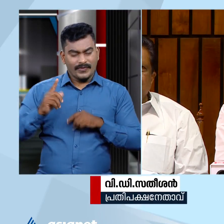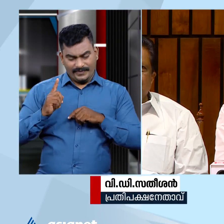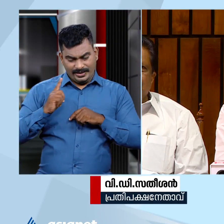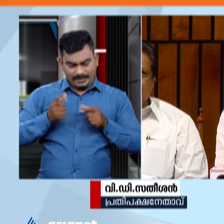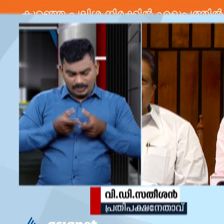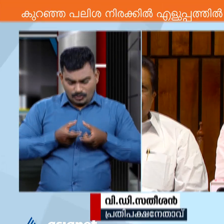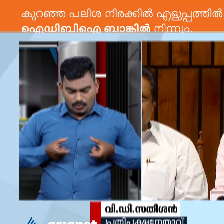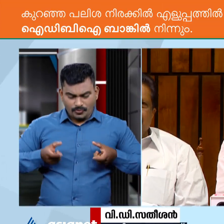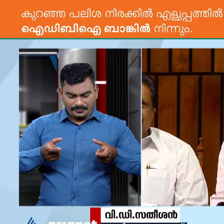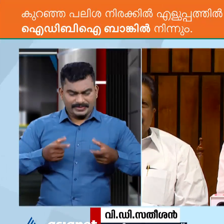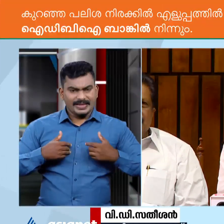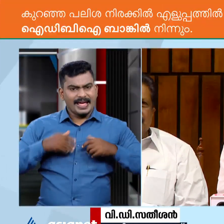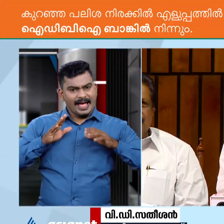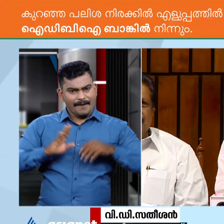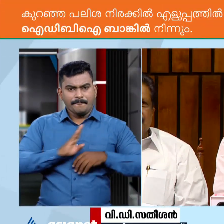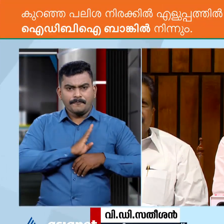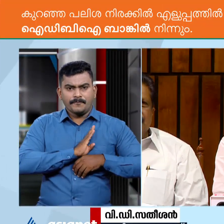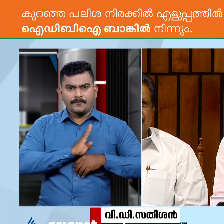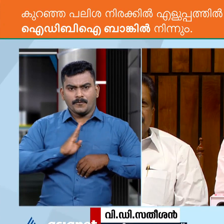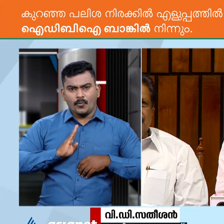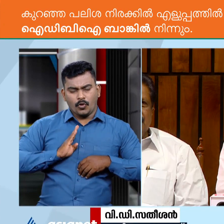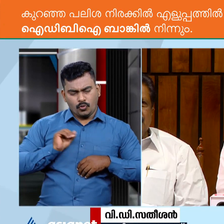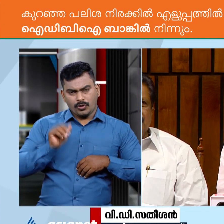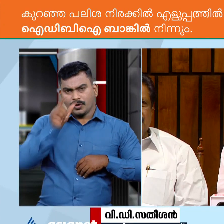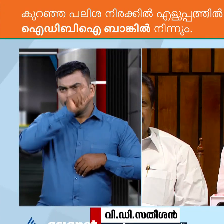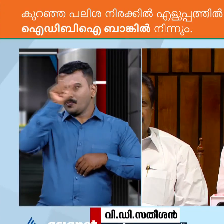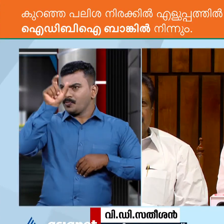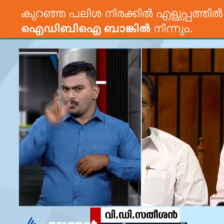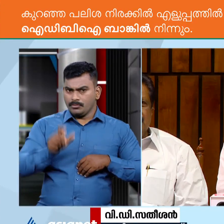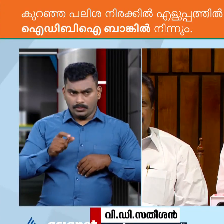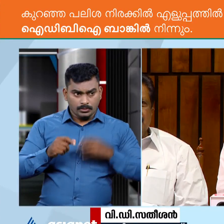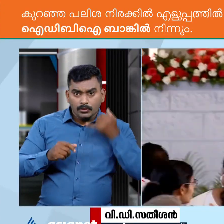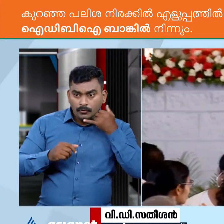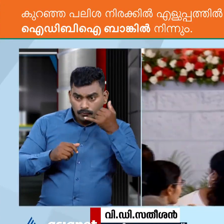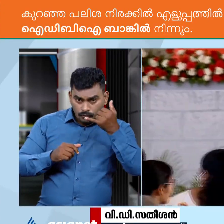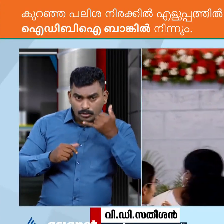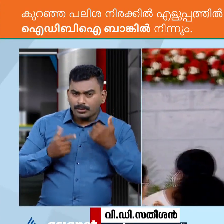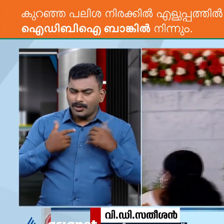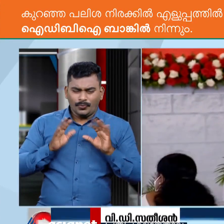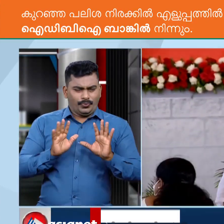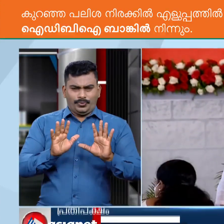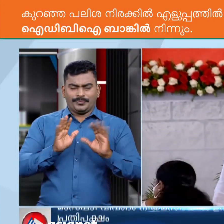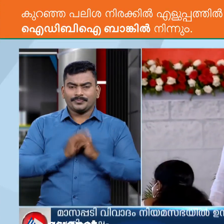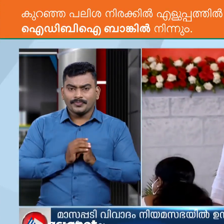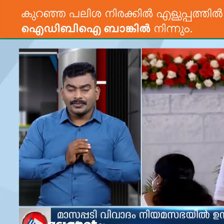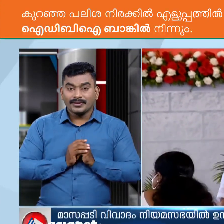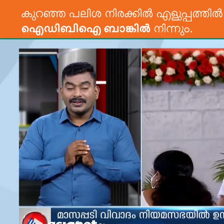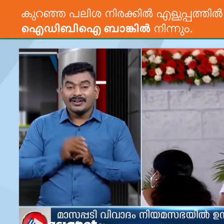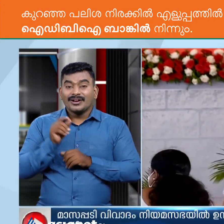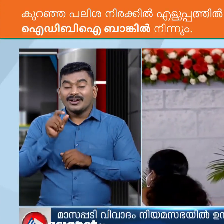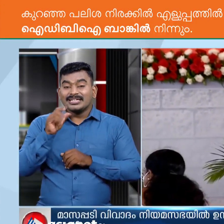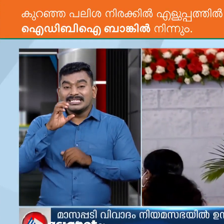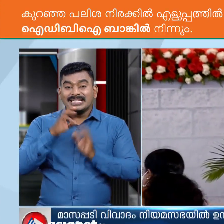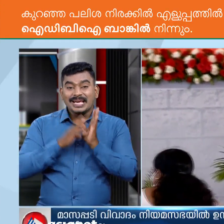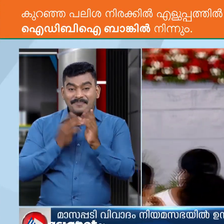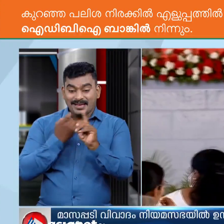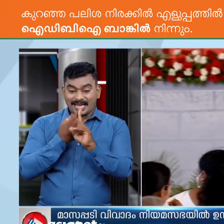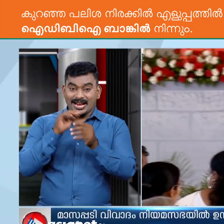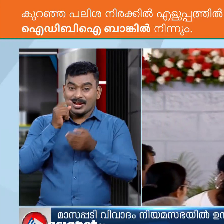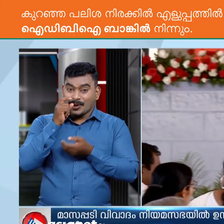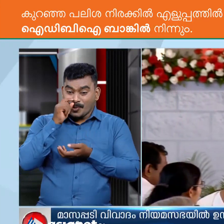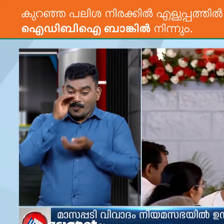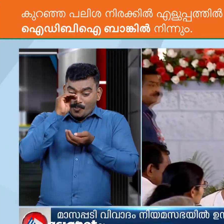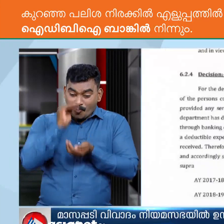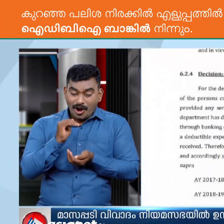സബ്ജക്ട് തീരുമാനിക്കുന്നത്. ഞങ്ങൾ രാവിലെ നിങ്ങളോട് വിളിച്ചു ചോദിച്ചിട്ട് ഞങ്ങളുടെ സബ്ജക്ട് തീരുമാനിക്കാൻ പറ്റും. വീണാ വിജയൻ സി എം ആറിൽ നിന്നും മാസപ്പടി വാങ്ങിയെന്ന